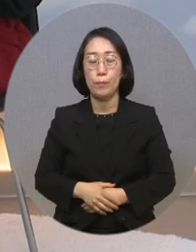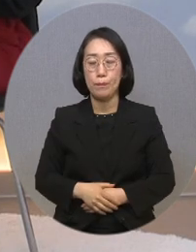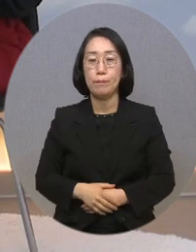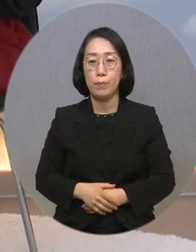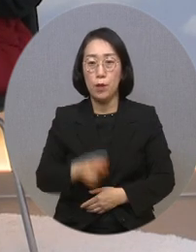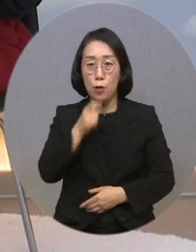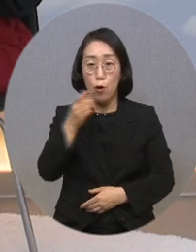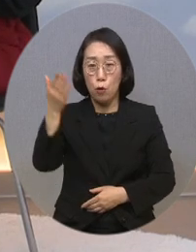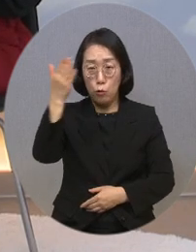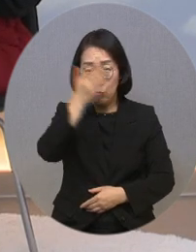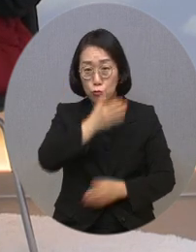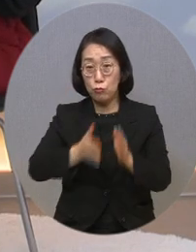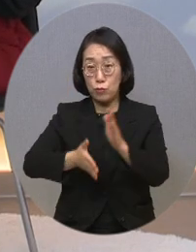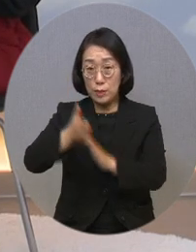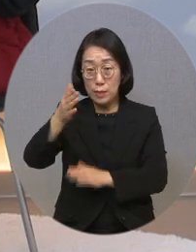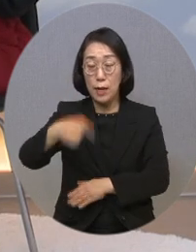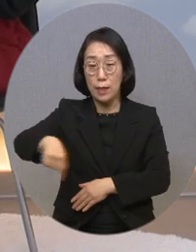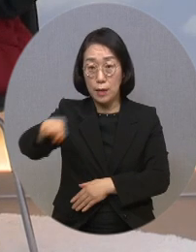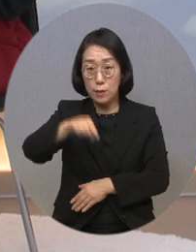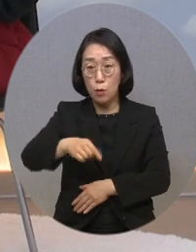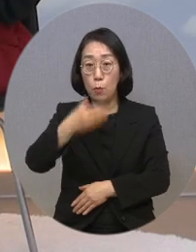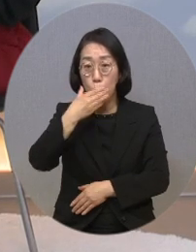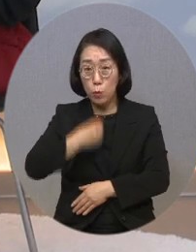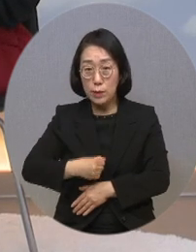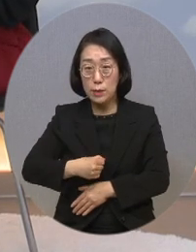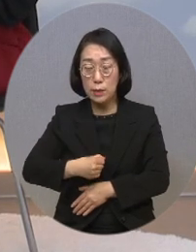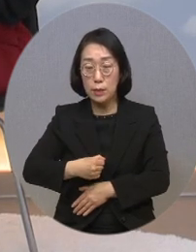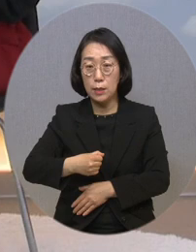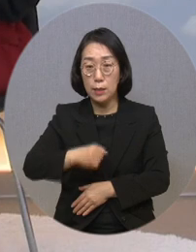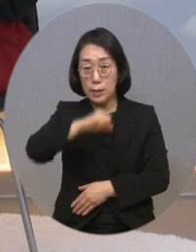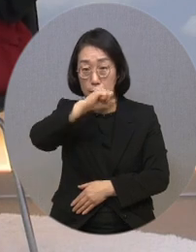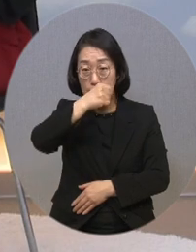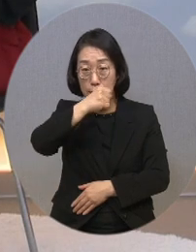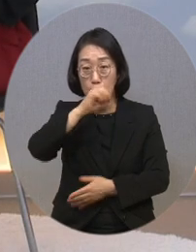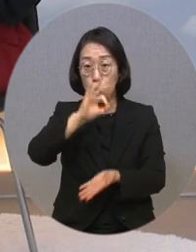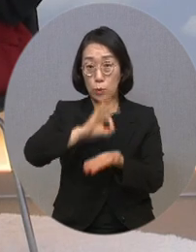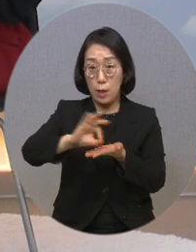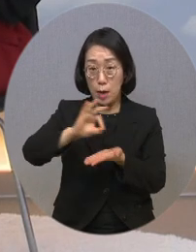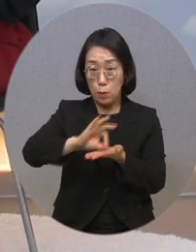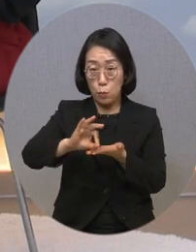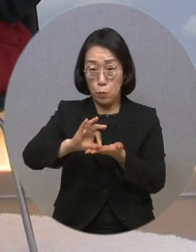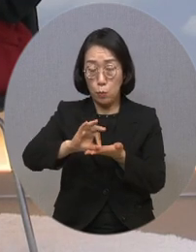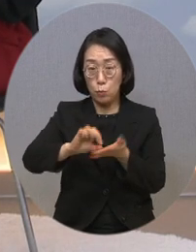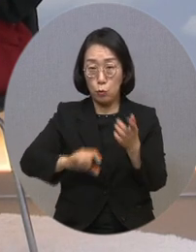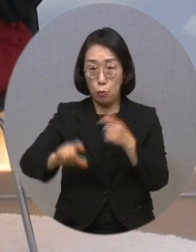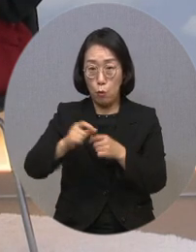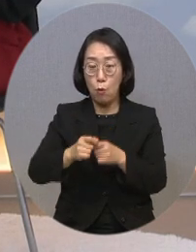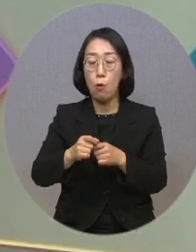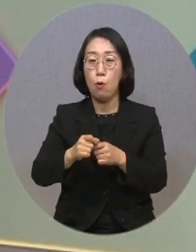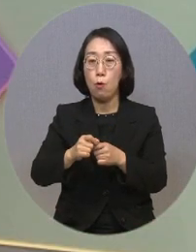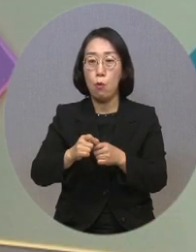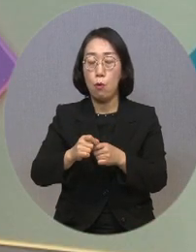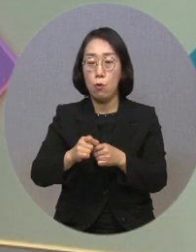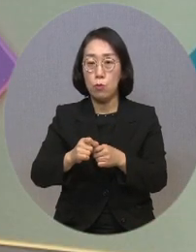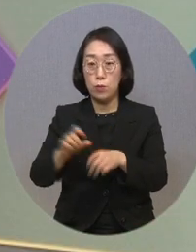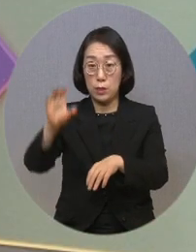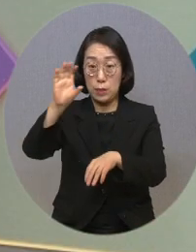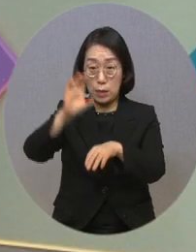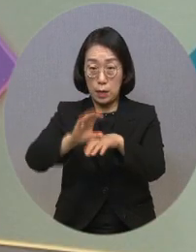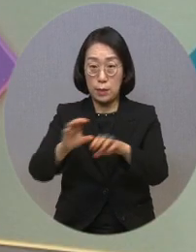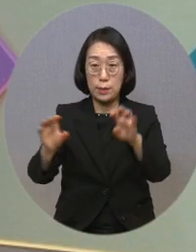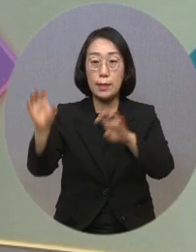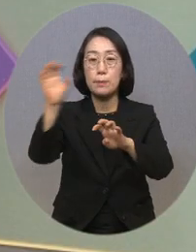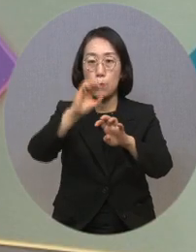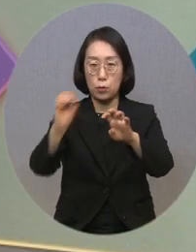지금 증가를 하고 있습니다. 그래서 얼만큼 증가를 했을까요? 올해 복지 예산이 지금 40%가